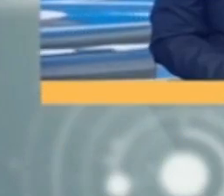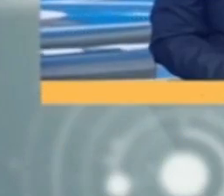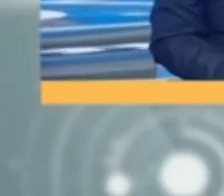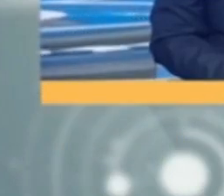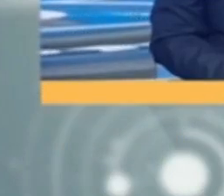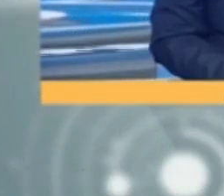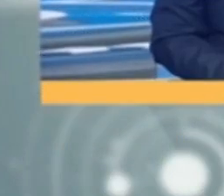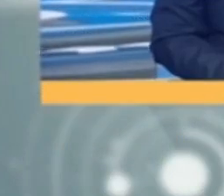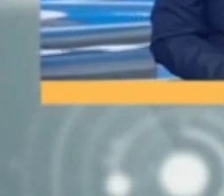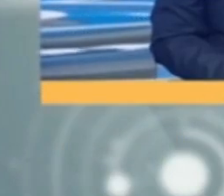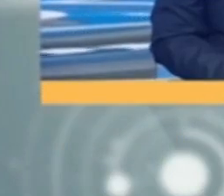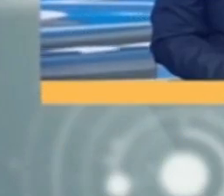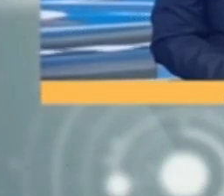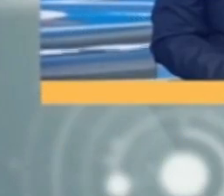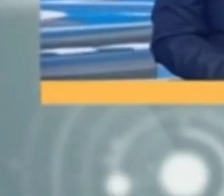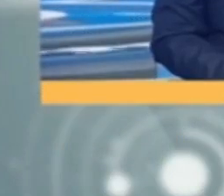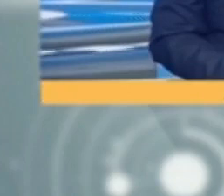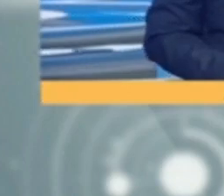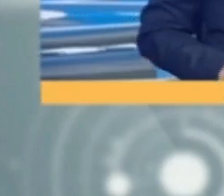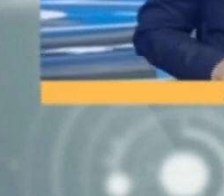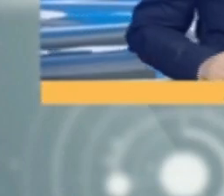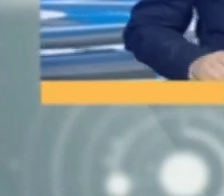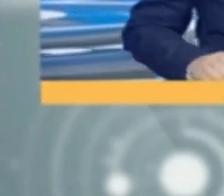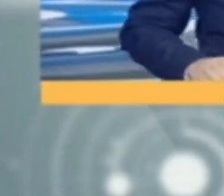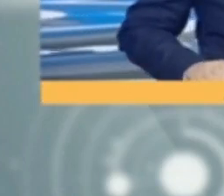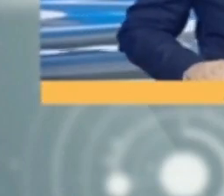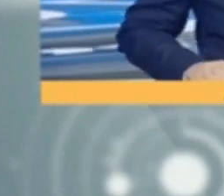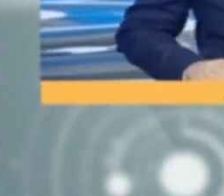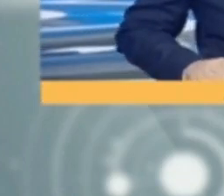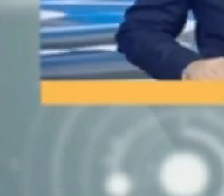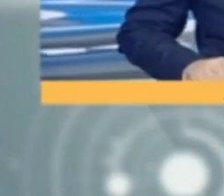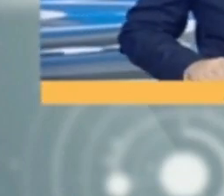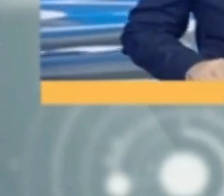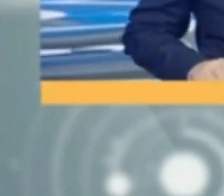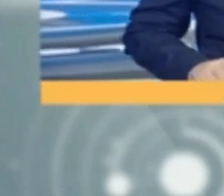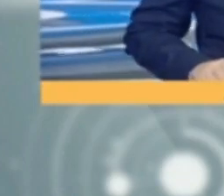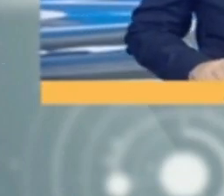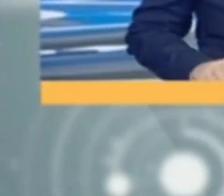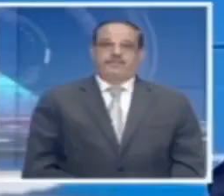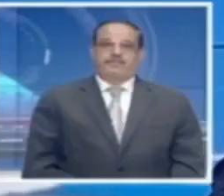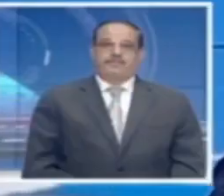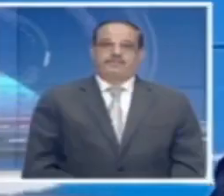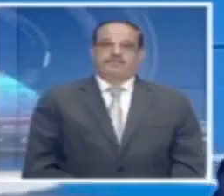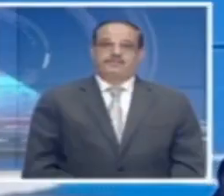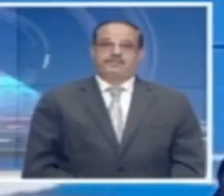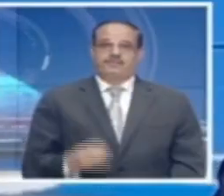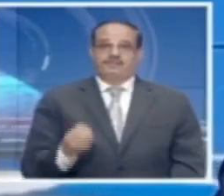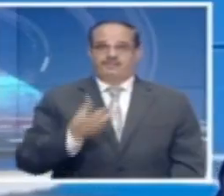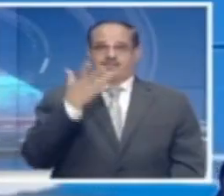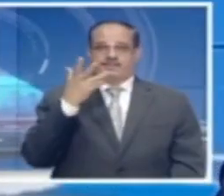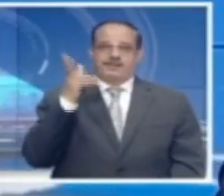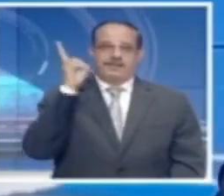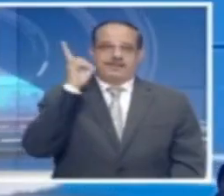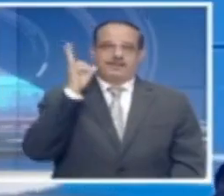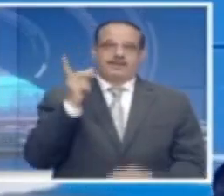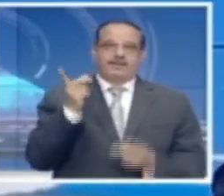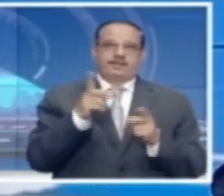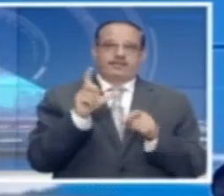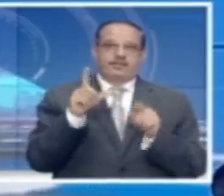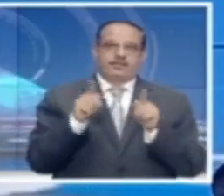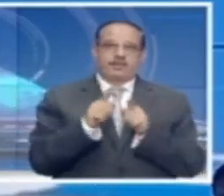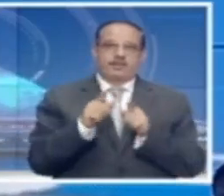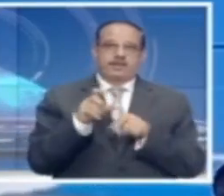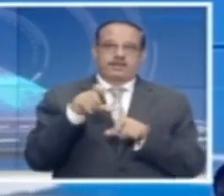لغة الاشارة الزميل رأفت حلمي. صباح الخير عبد الله. صباح الخير يا سارة، يومك طيب ان شاء الله. اهلا بكم مشاهدينا الكرام الى موجز